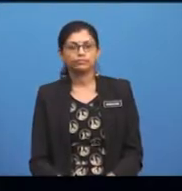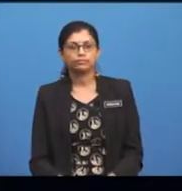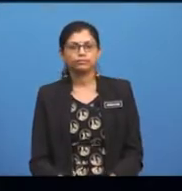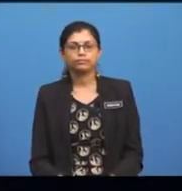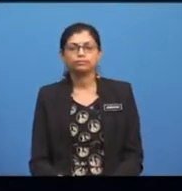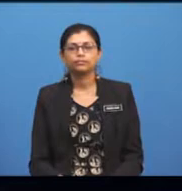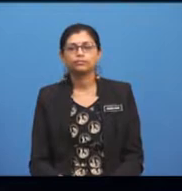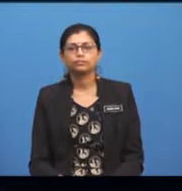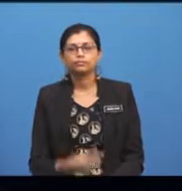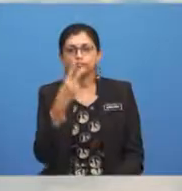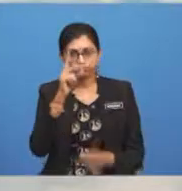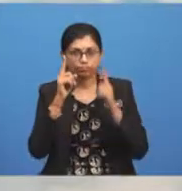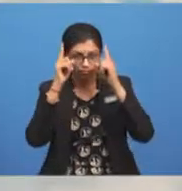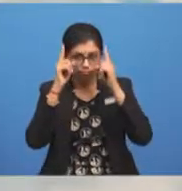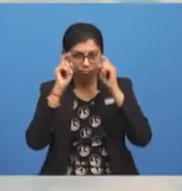Perhatikan slide ini.